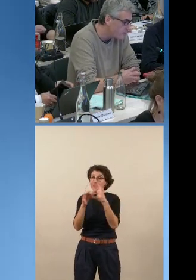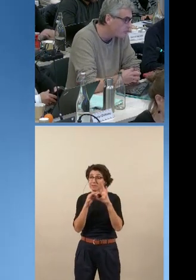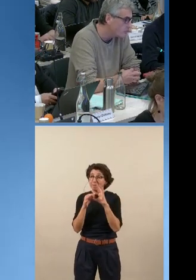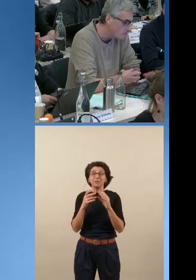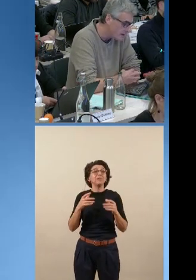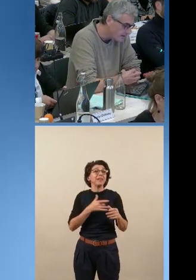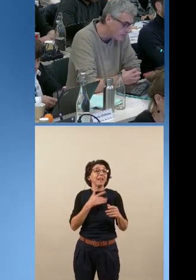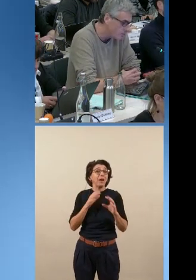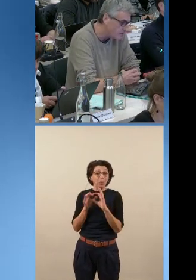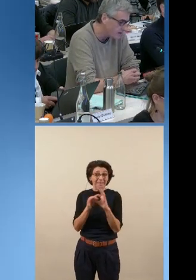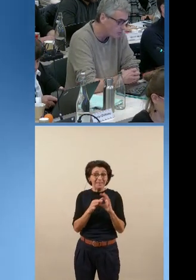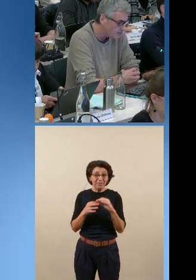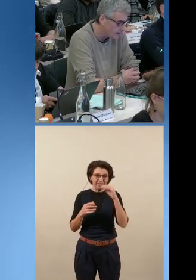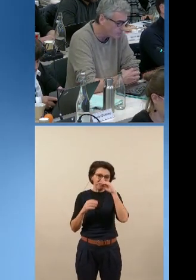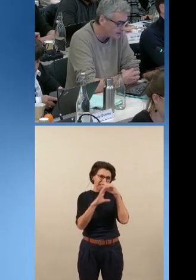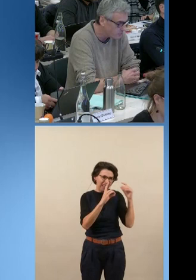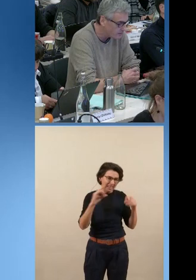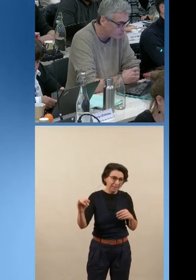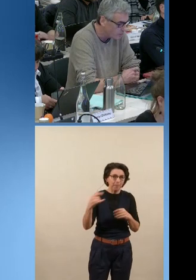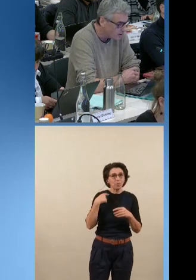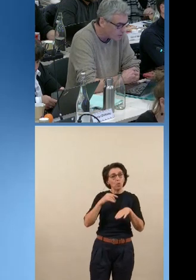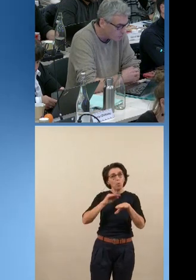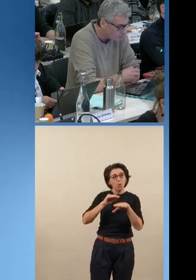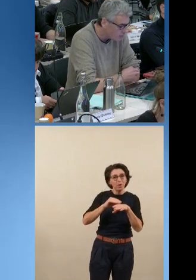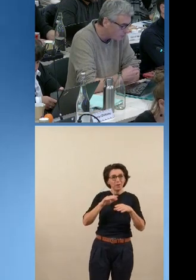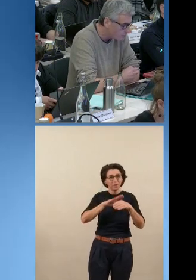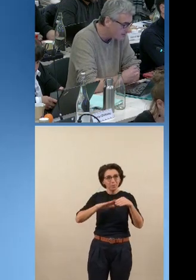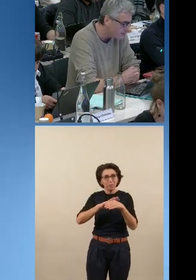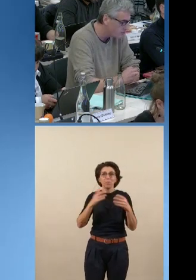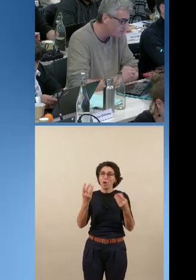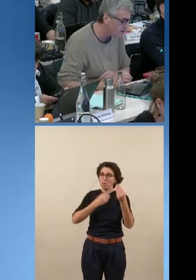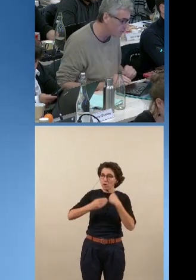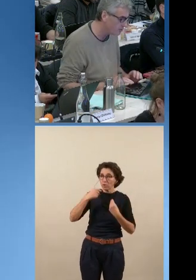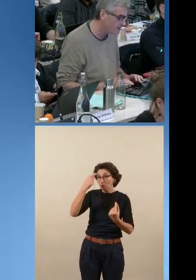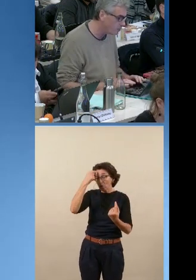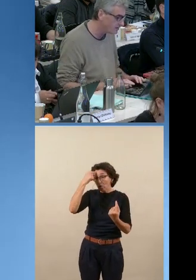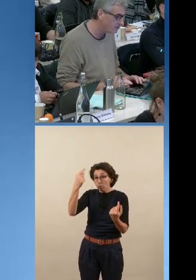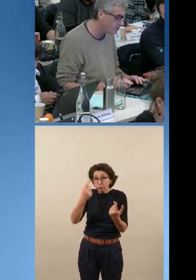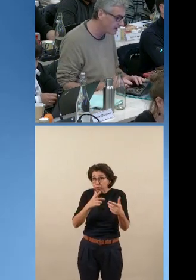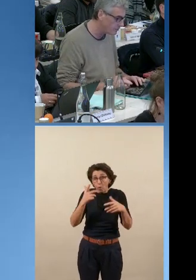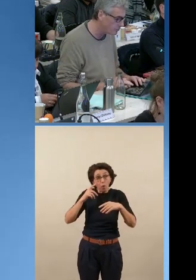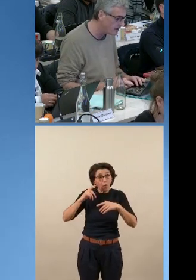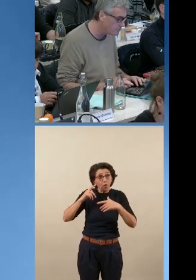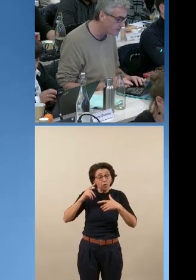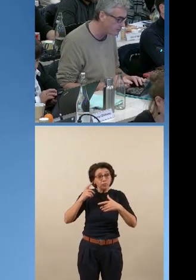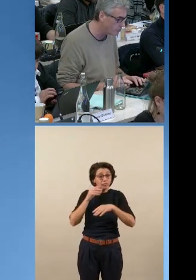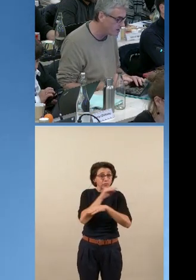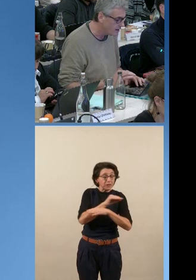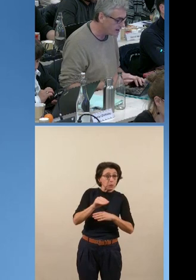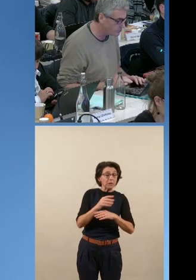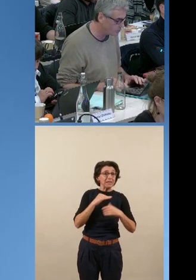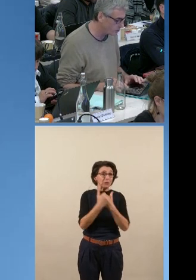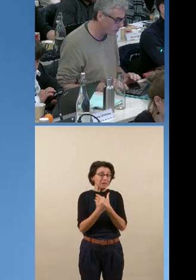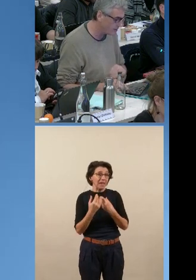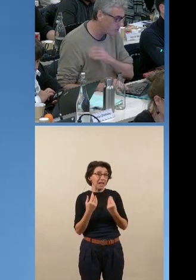alimentaire commune et d'un conseil local de l'alimentation comme autant de mécanisme de mise en sécurité sociale de l'alimentation